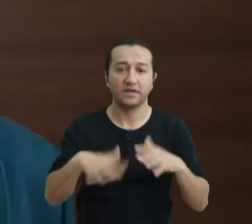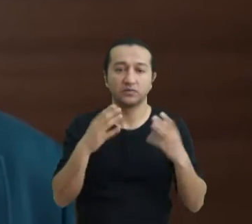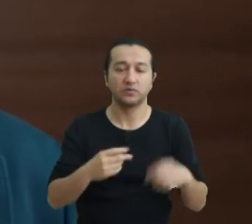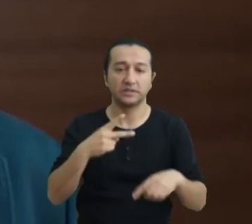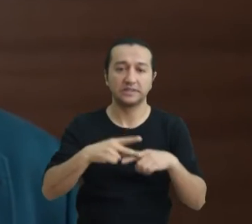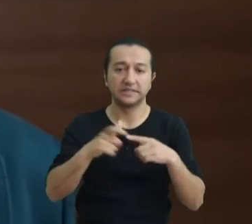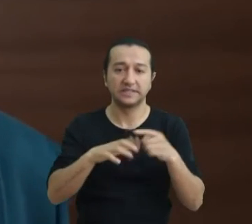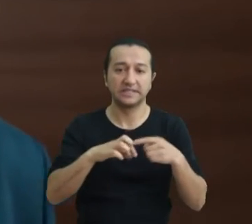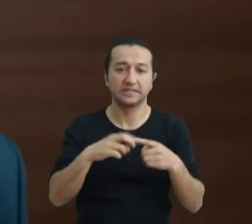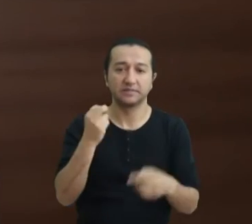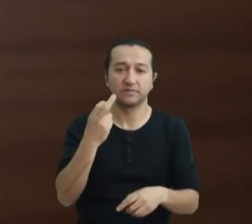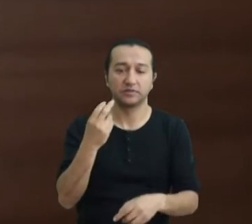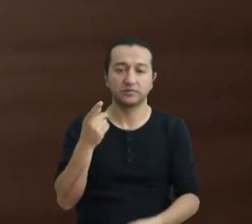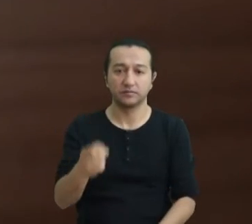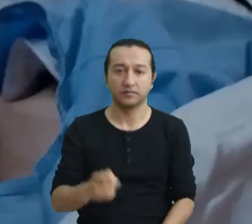bir zehir.